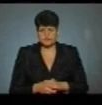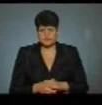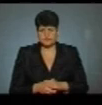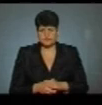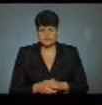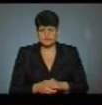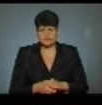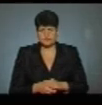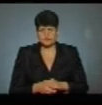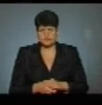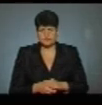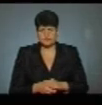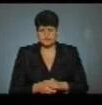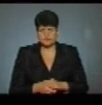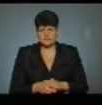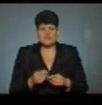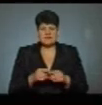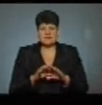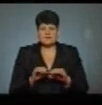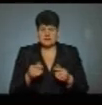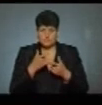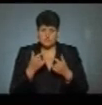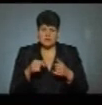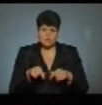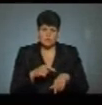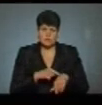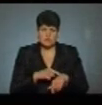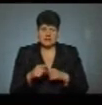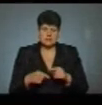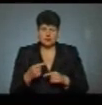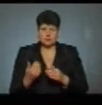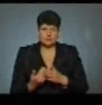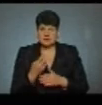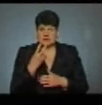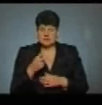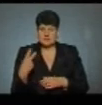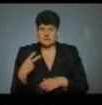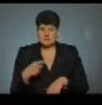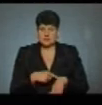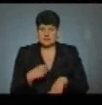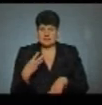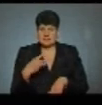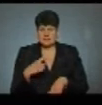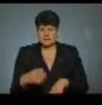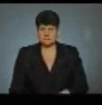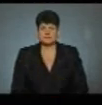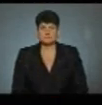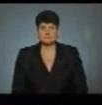Суспільному. Тернопіль. Це вся інформація на цю годину. Наступний випуск дивіться вже о 20:30.